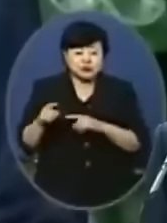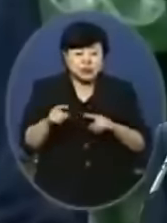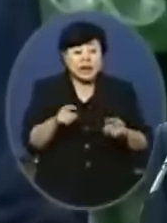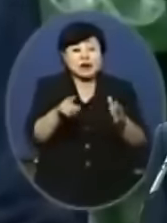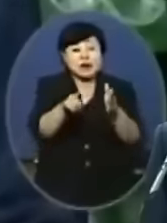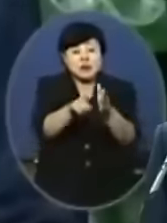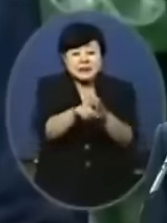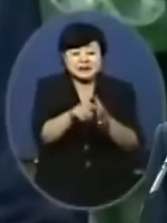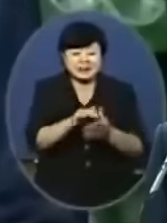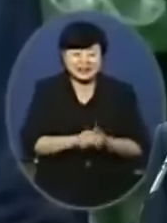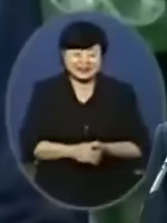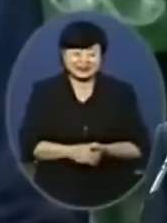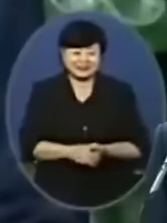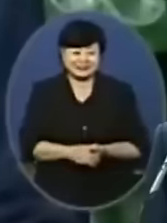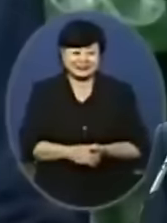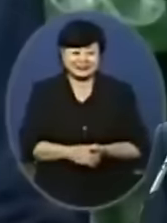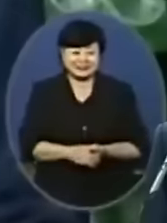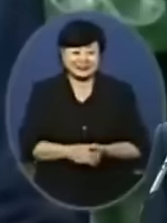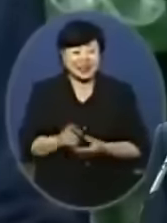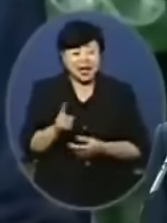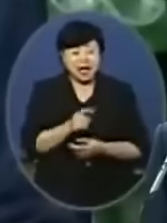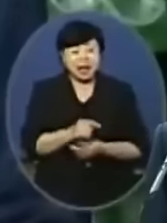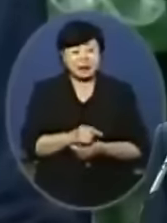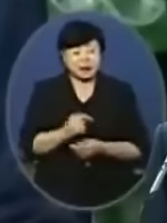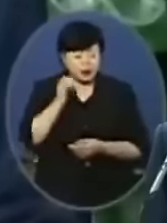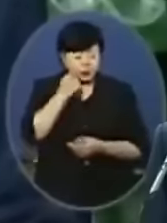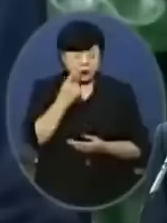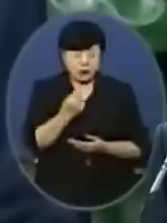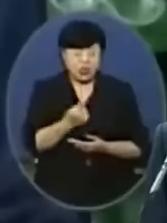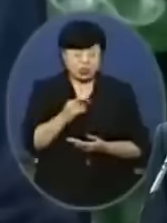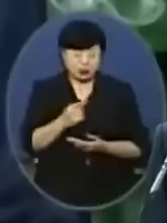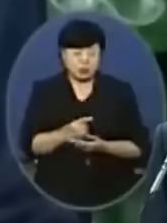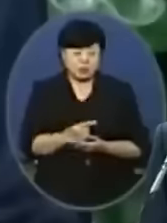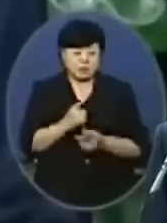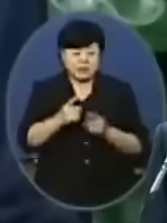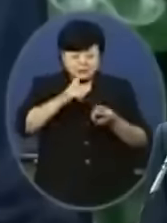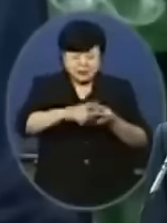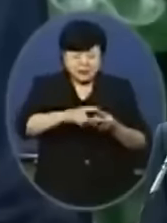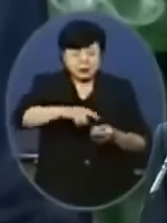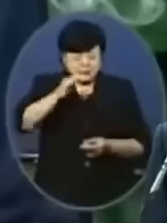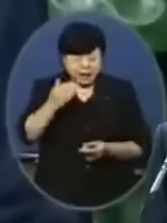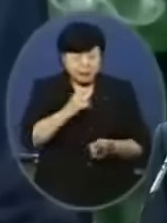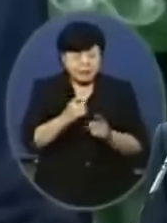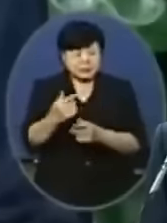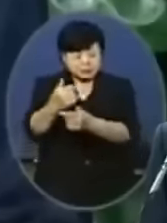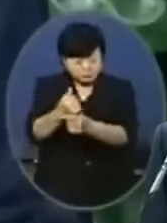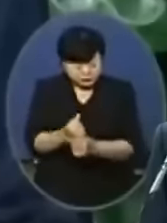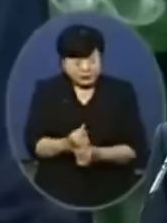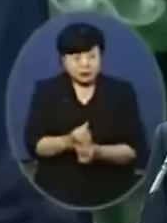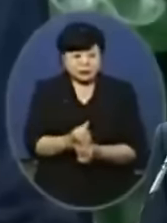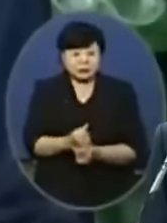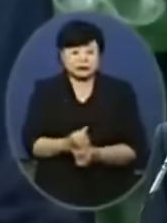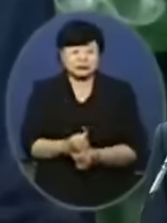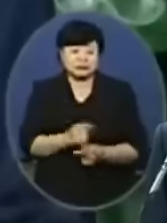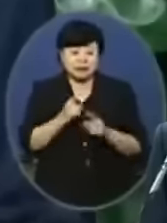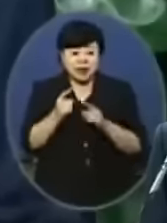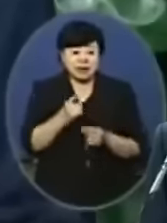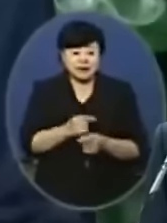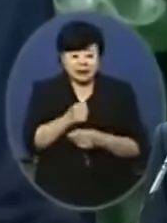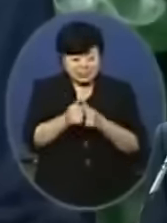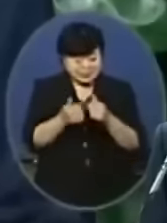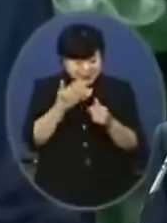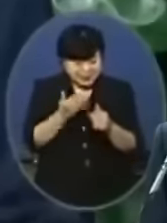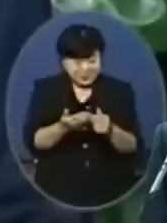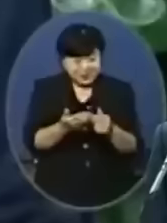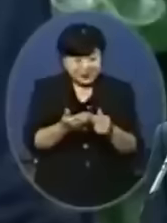믿는 것입니다. 아무리 역경이 다가와도 말씀대로 된다고 말씀에 매달리고 말씀을 주장하면